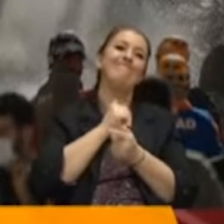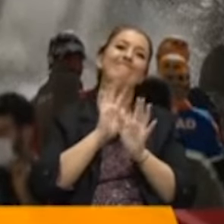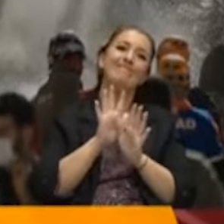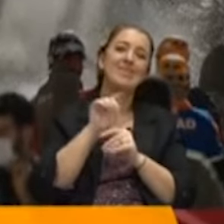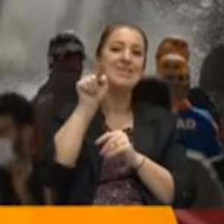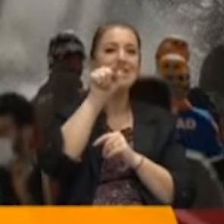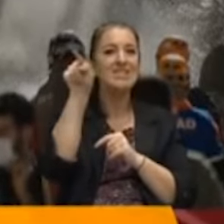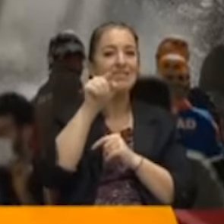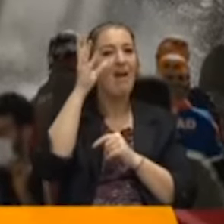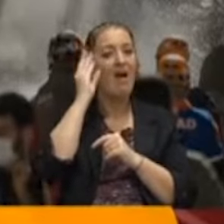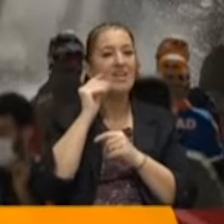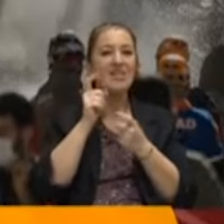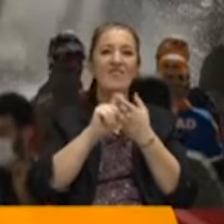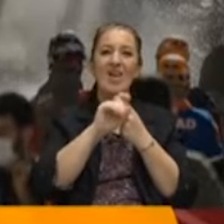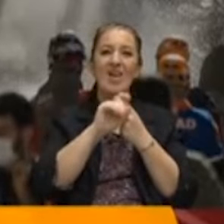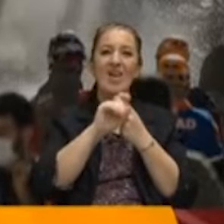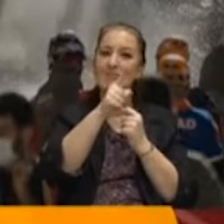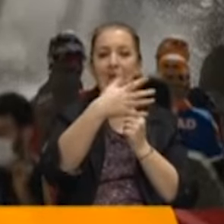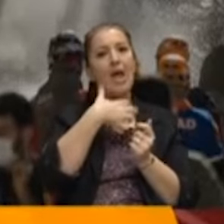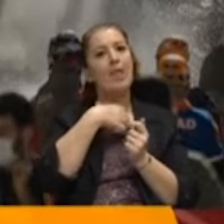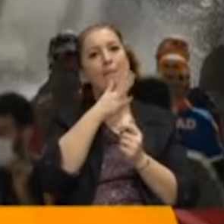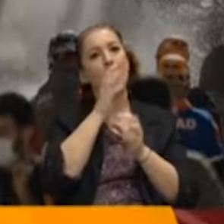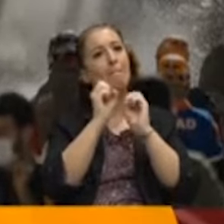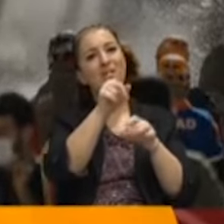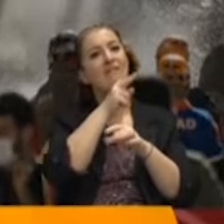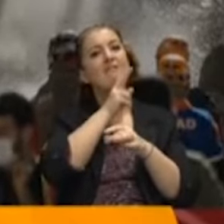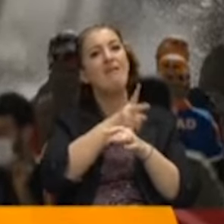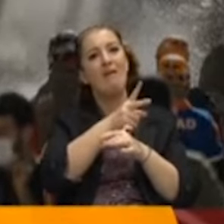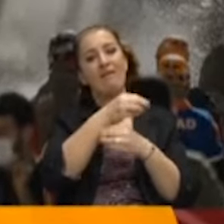Sizin anlayışınıza ve disiplininize havale ediyorum.